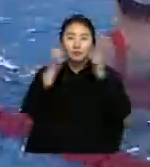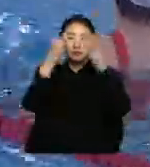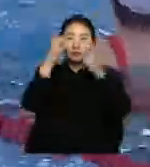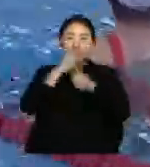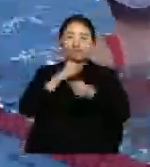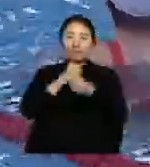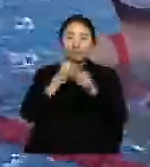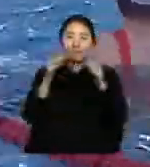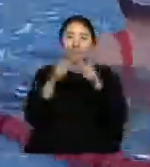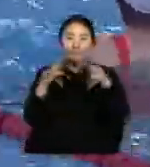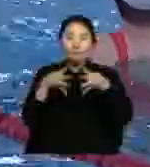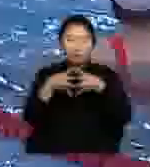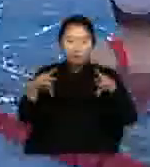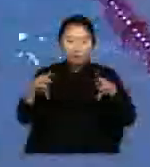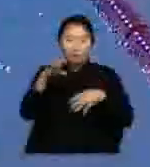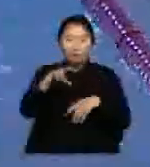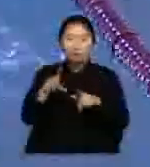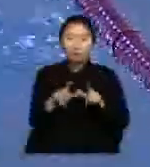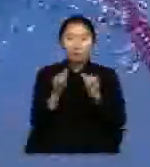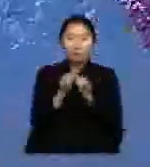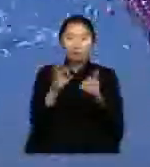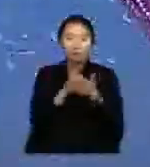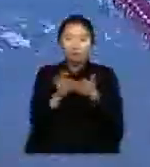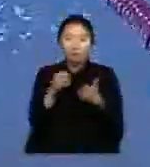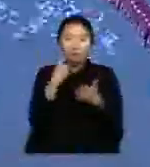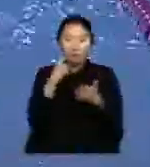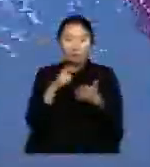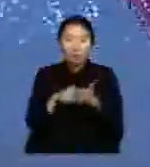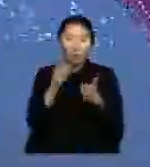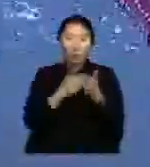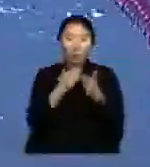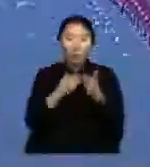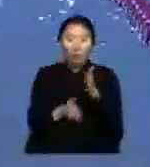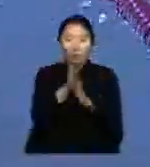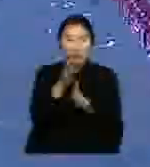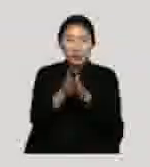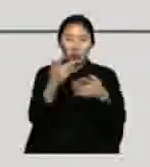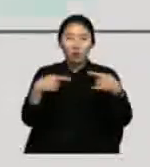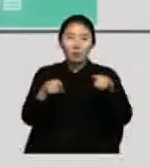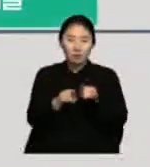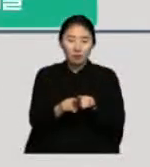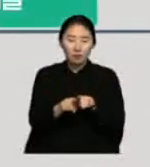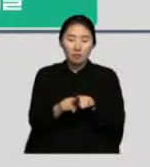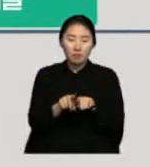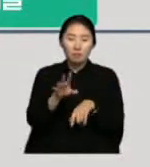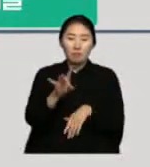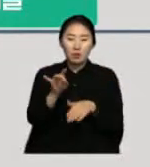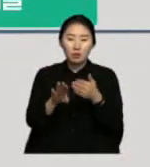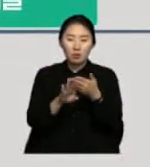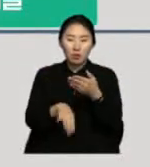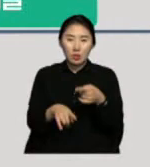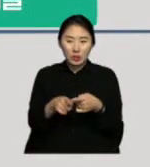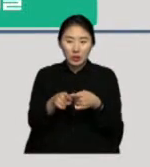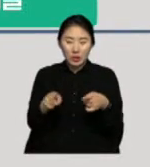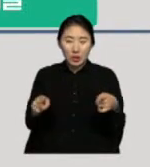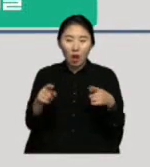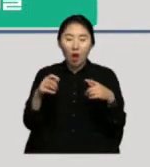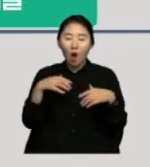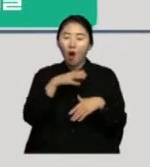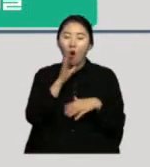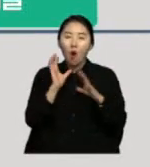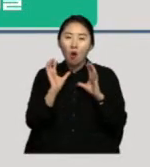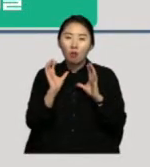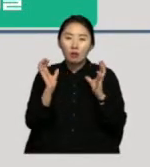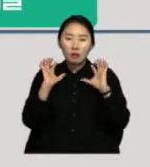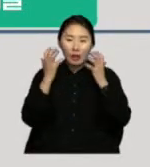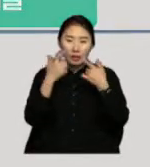지어지는 주상복합 건물에는 주민들이 이용할 수 있는 공공시설도 들어섭니다. 먼저 지하 1층에는 어른과